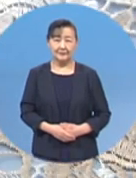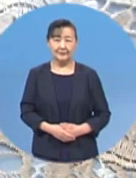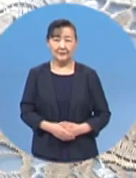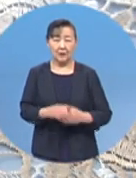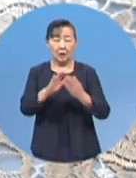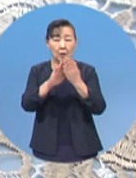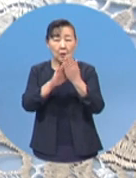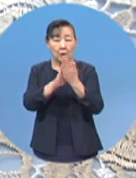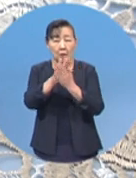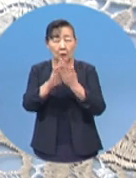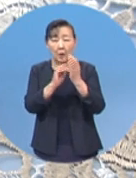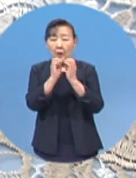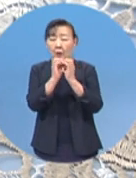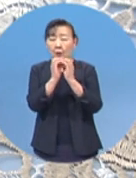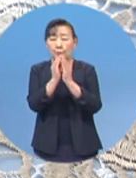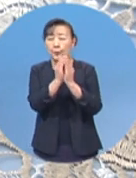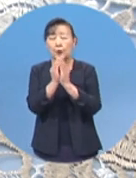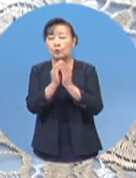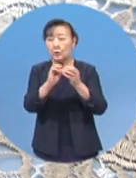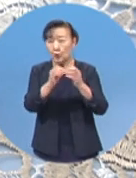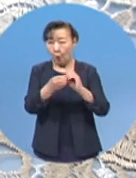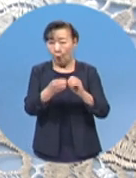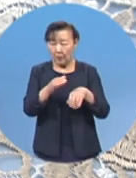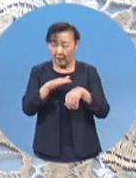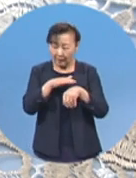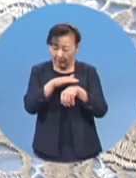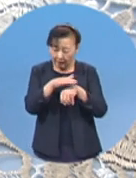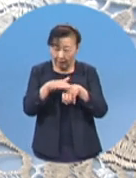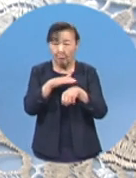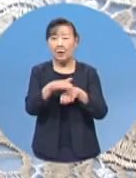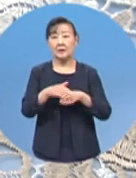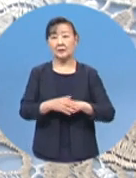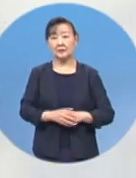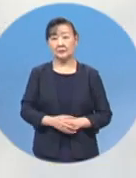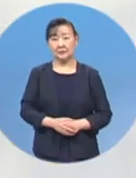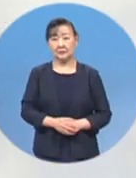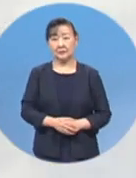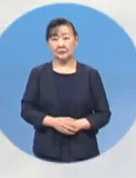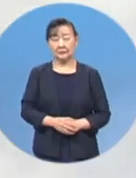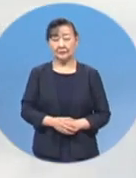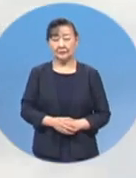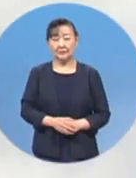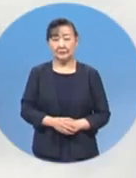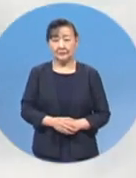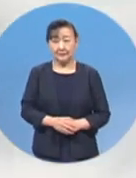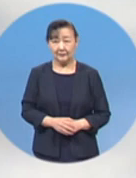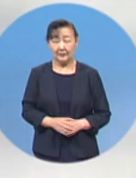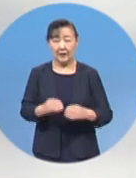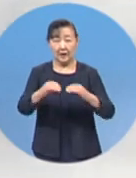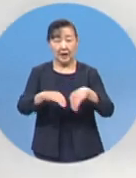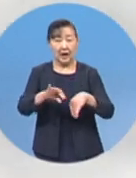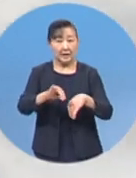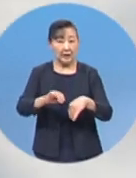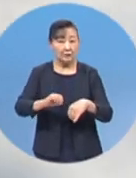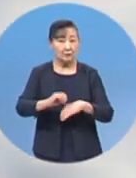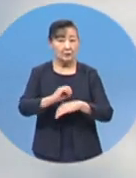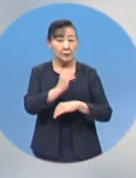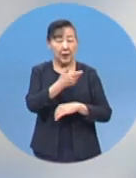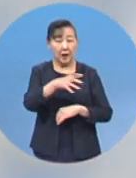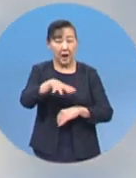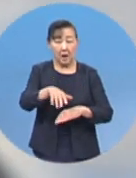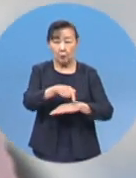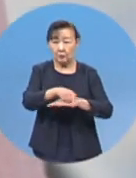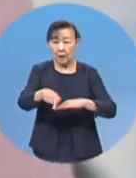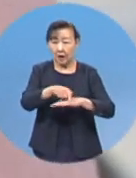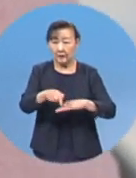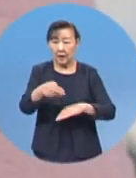ー、薄いピンク色の見た目で可愛いですね。 こちらはこの八つバラ園を設計された